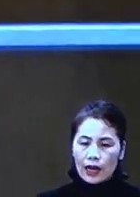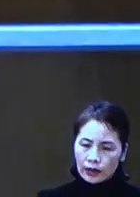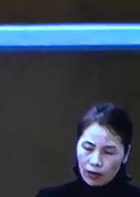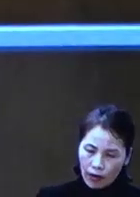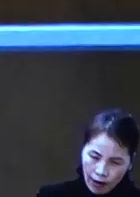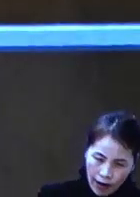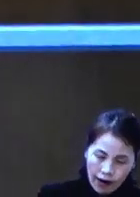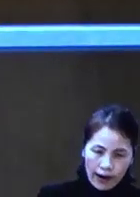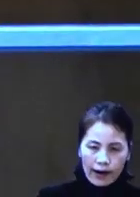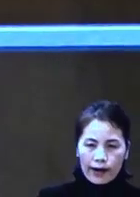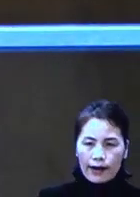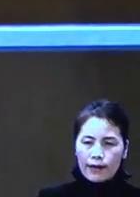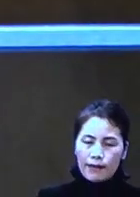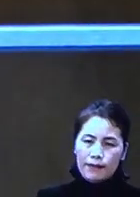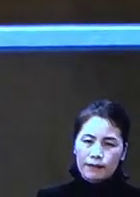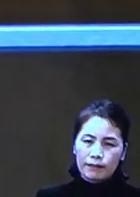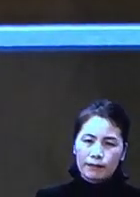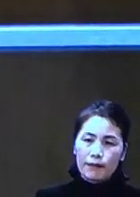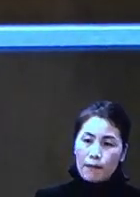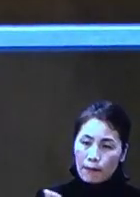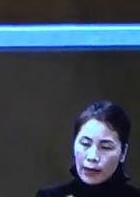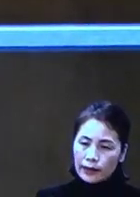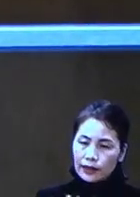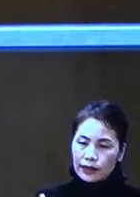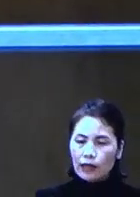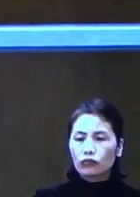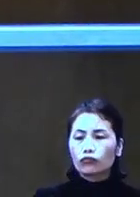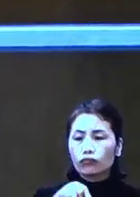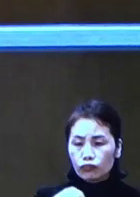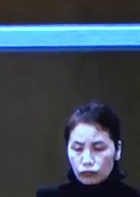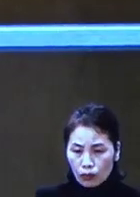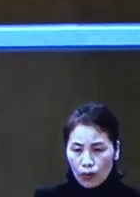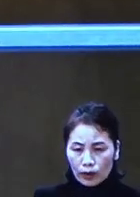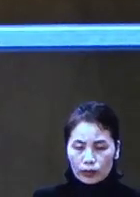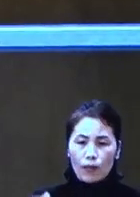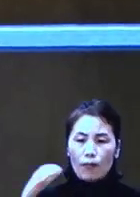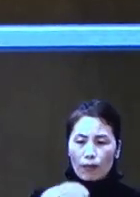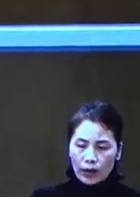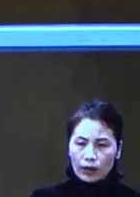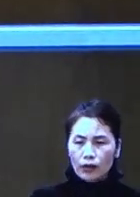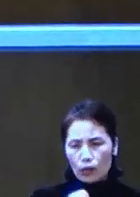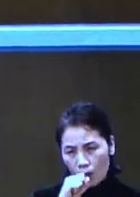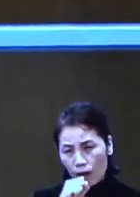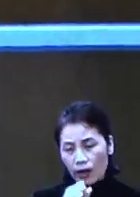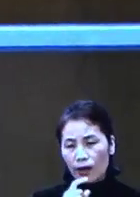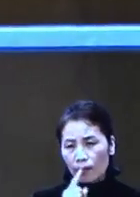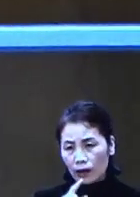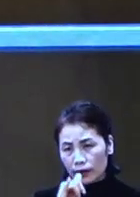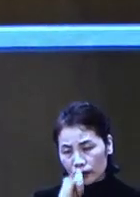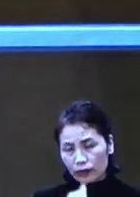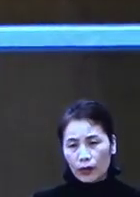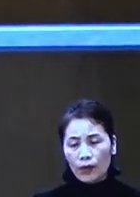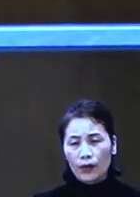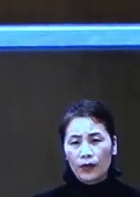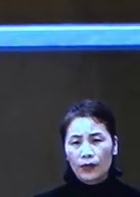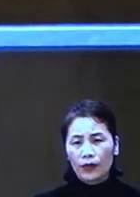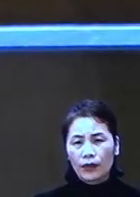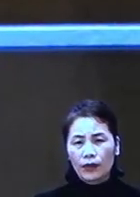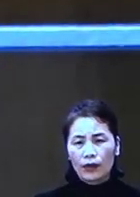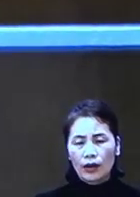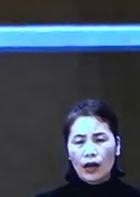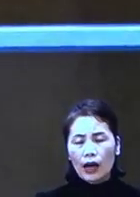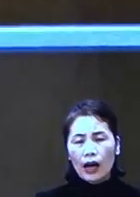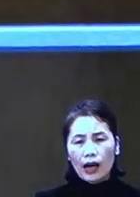일이 잘 풀림을 뜻하는 말입니다. 그러나 김동연 지사 취임 이후 인사 관련 잡음이 끊이지 않고